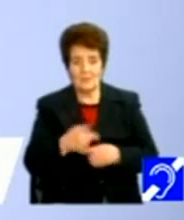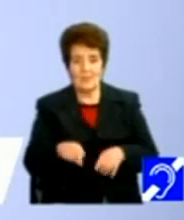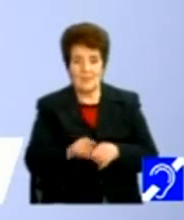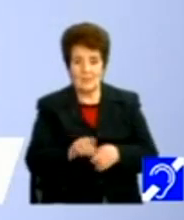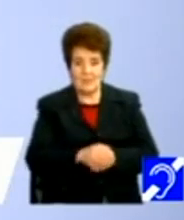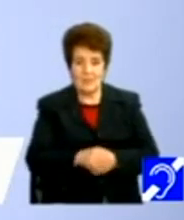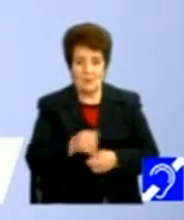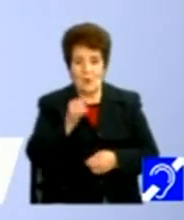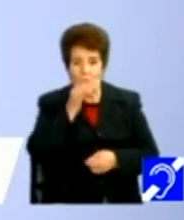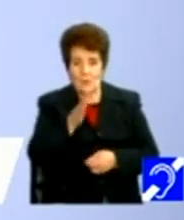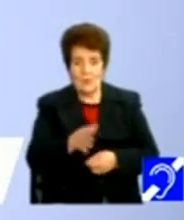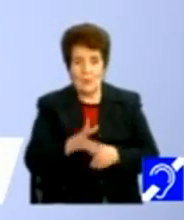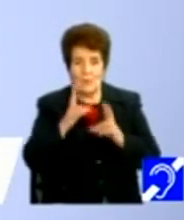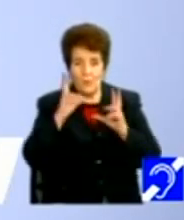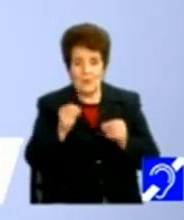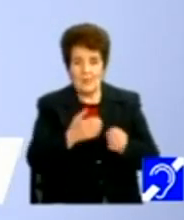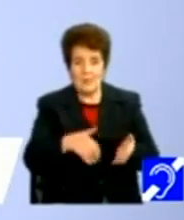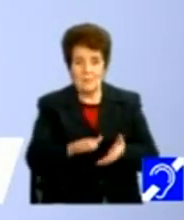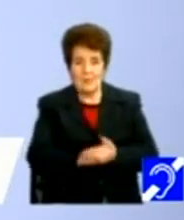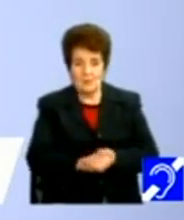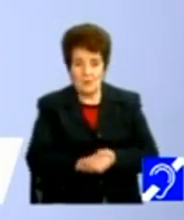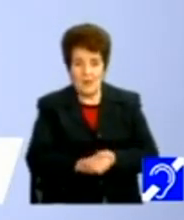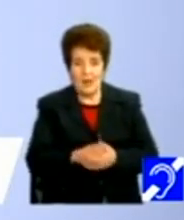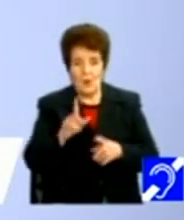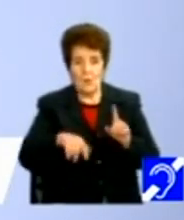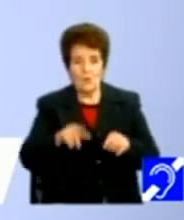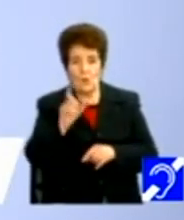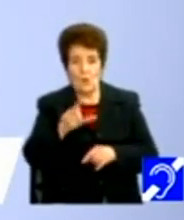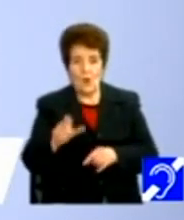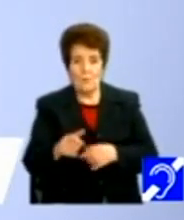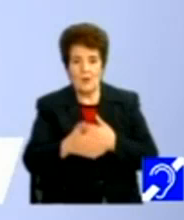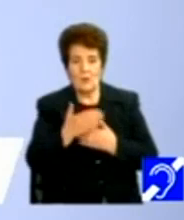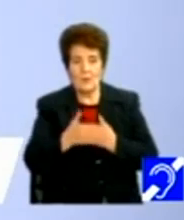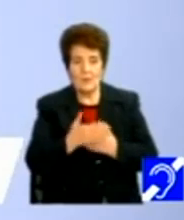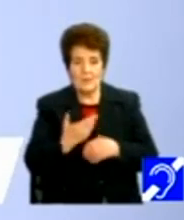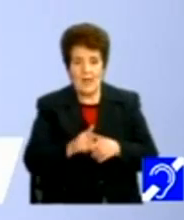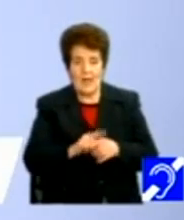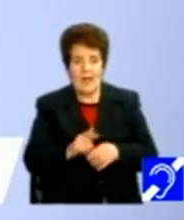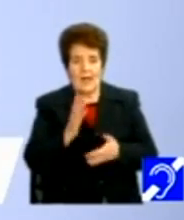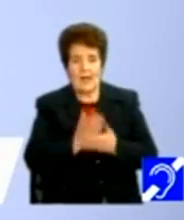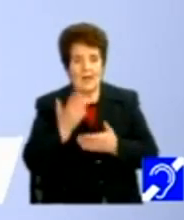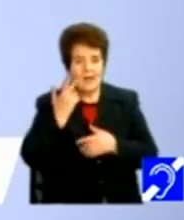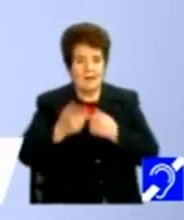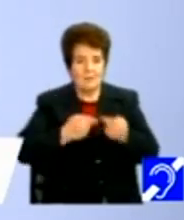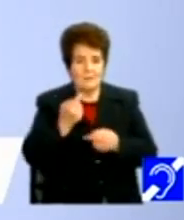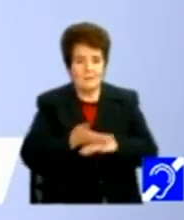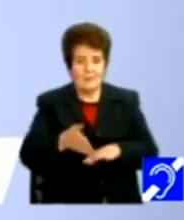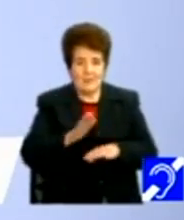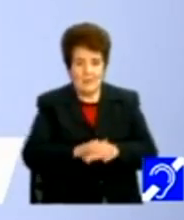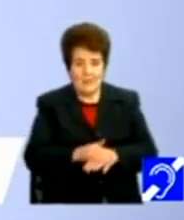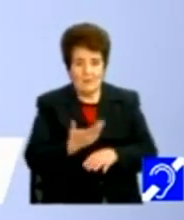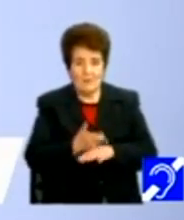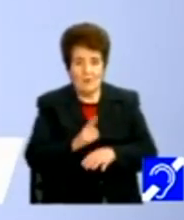asta. Noi nu putem compromite mișcarea unionistă din cauza unor oameni cu dosare penale care poartă o moștenire complicată și care nu